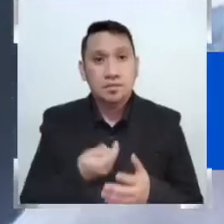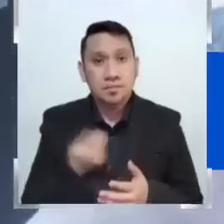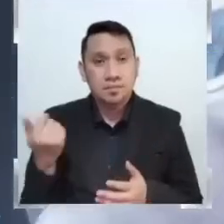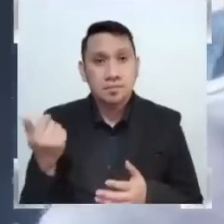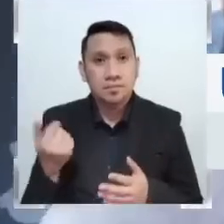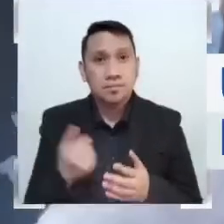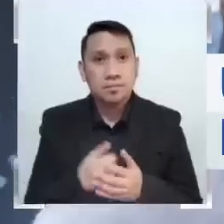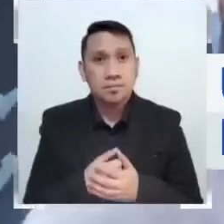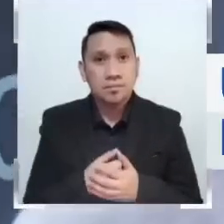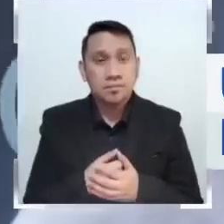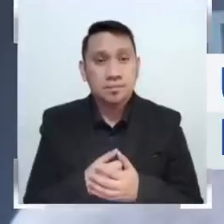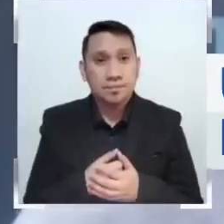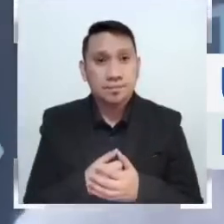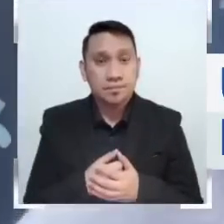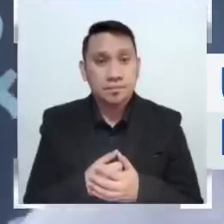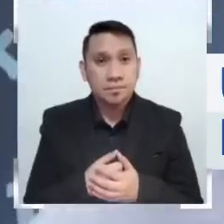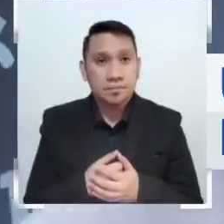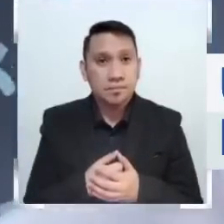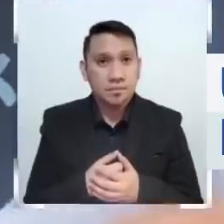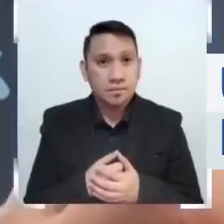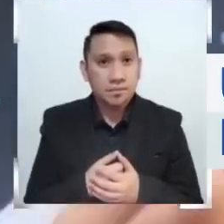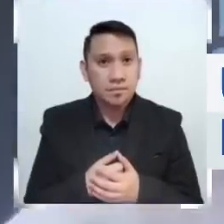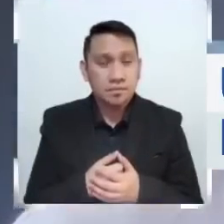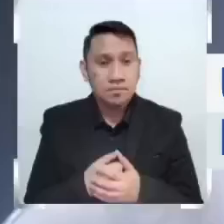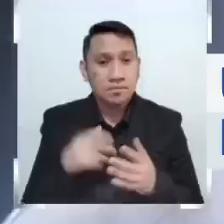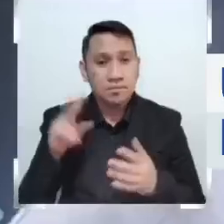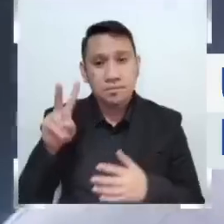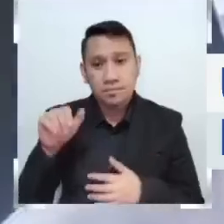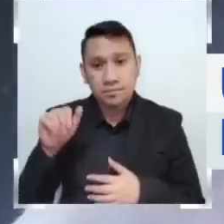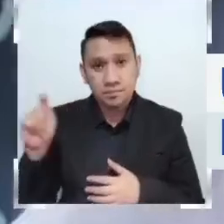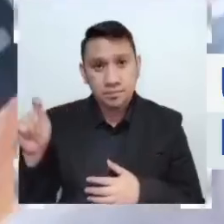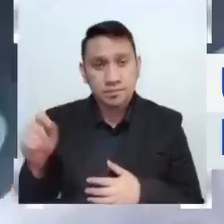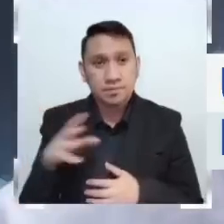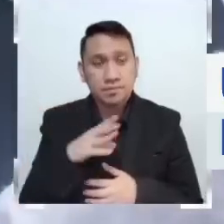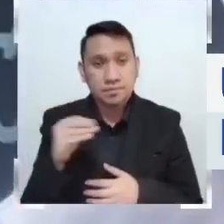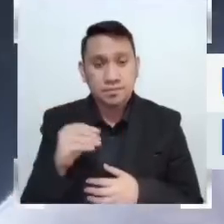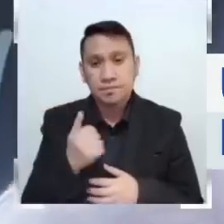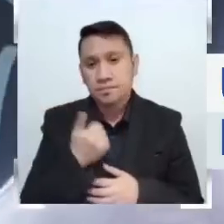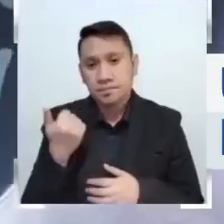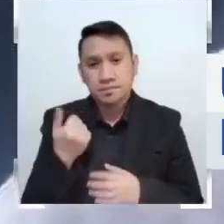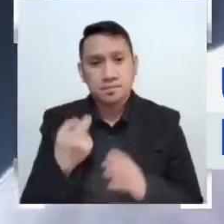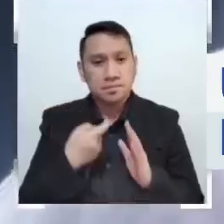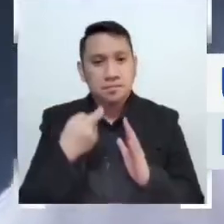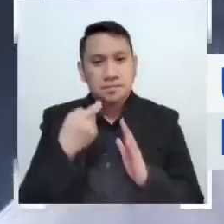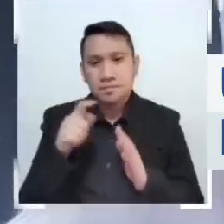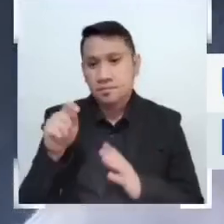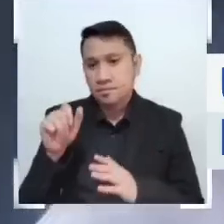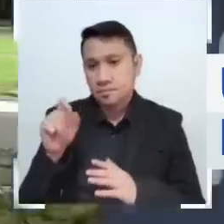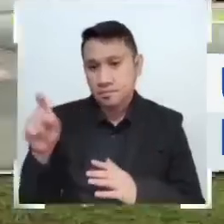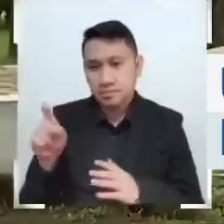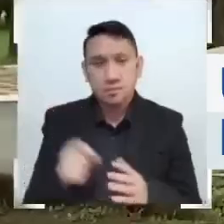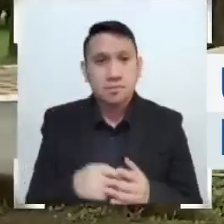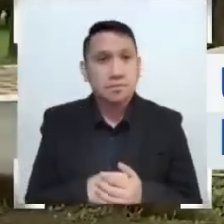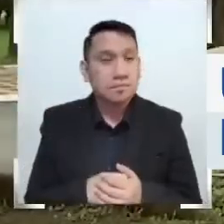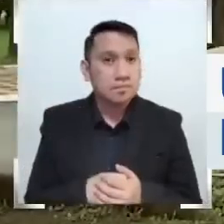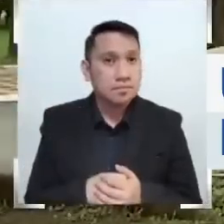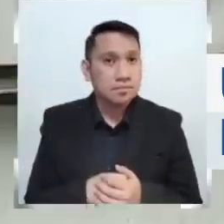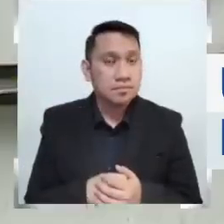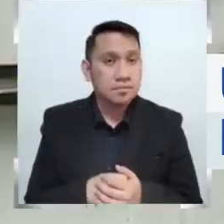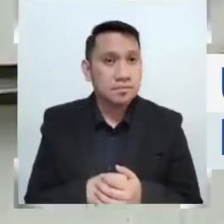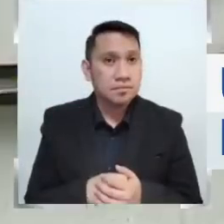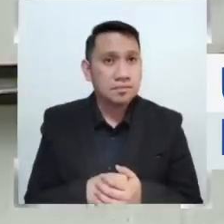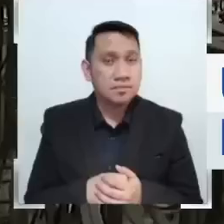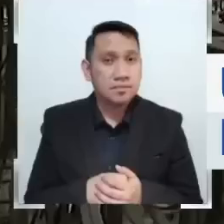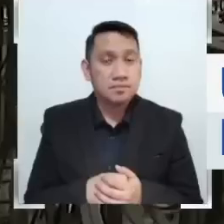yung 12% value added tax at yung excise tax no, sa mga essential goods. Wala pang tugon